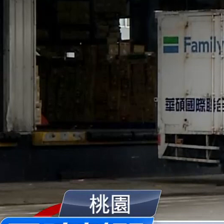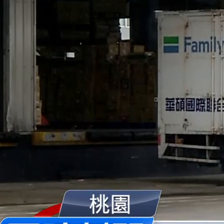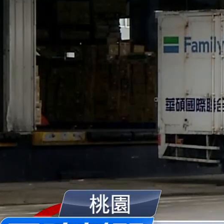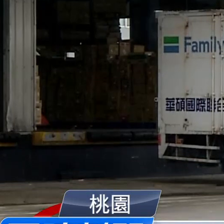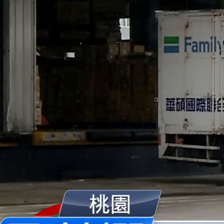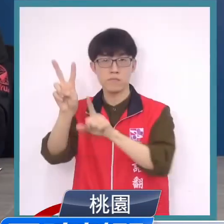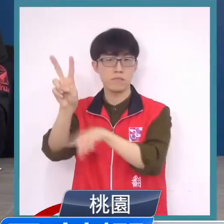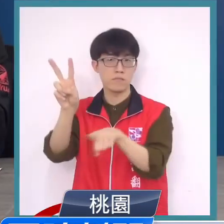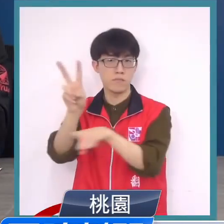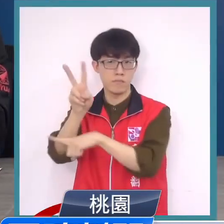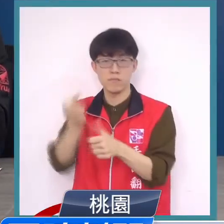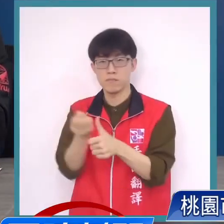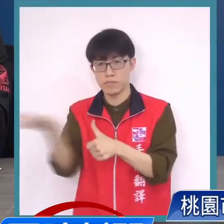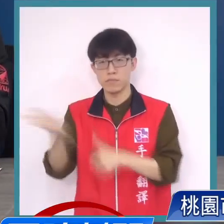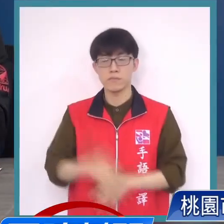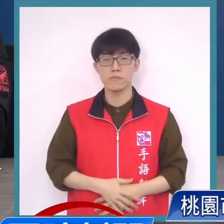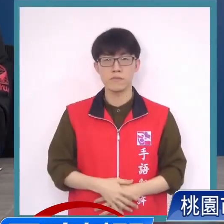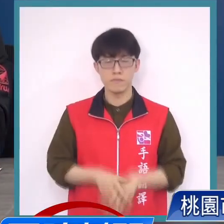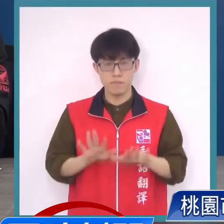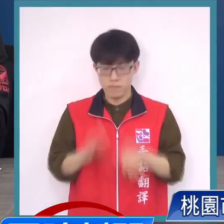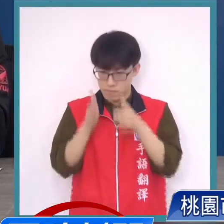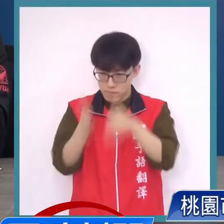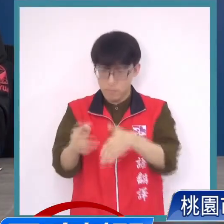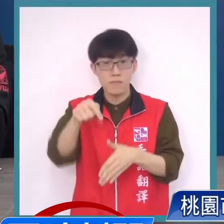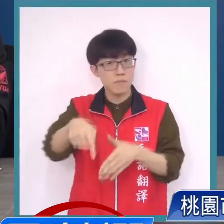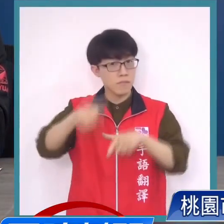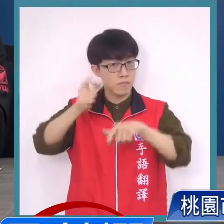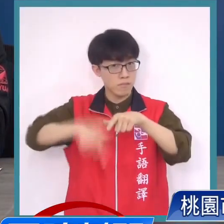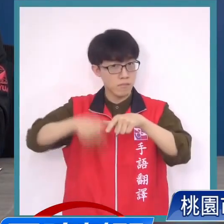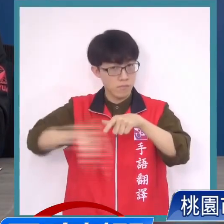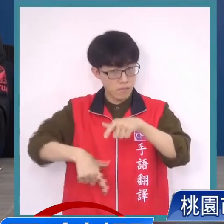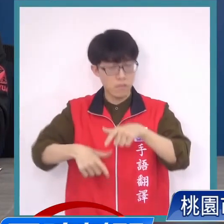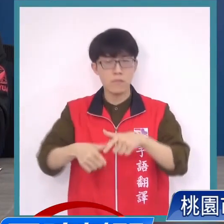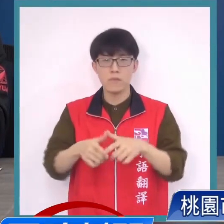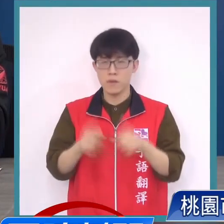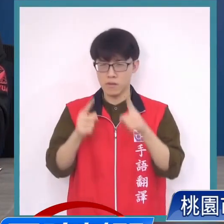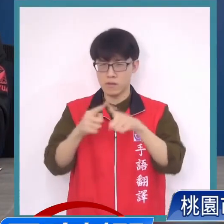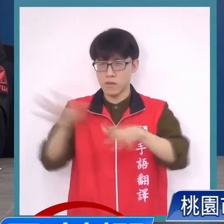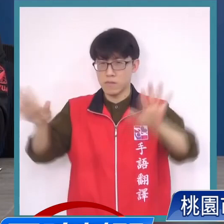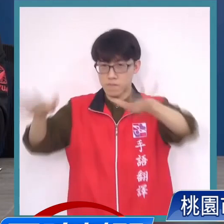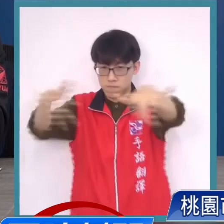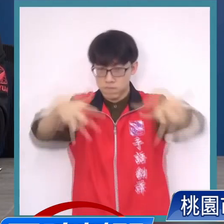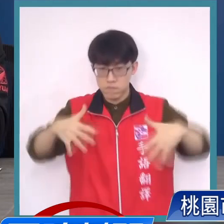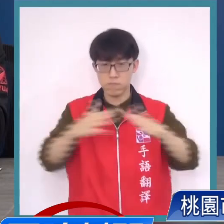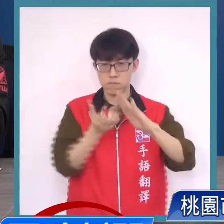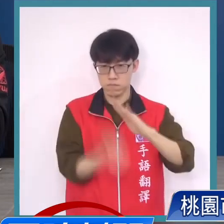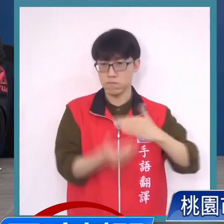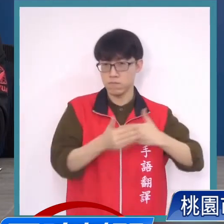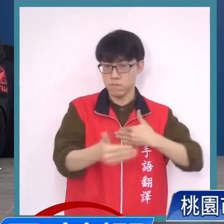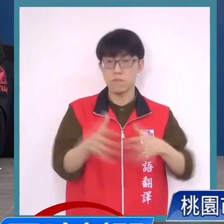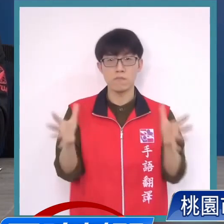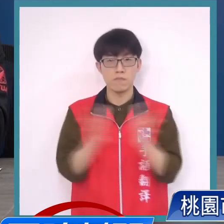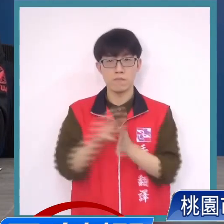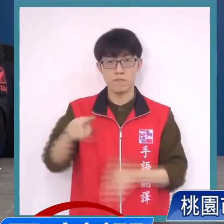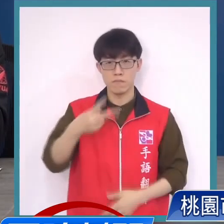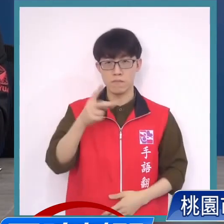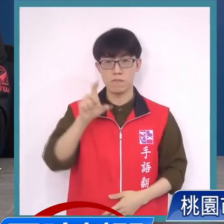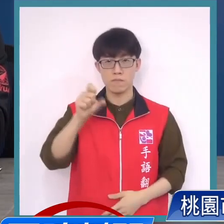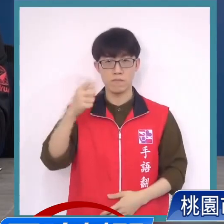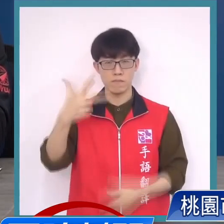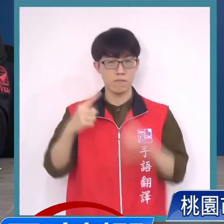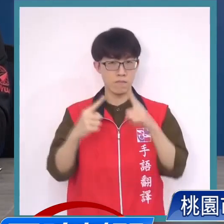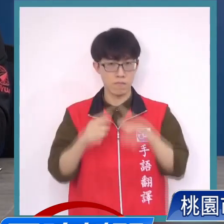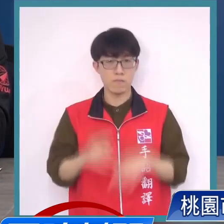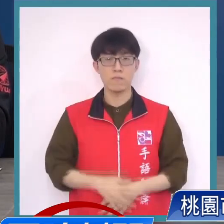隔离。 针对日月物流有扩大居家隔离，总共是267人。必须进